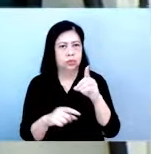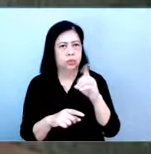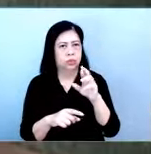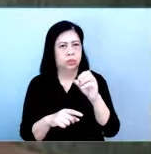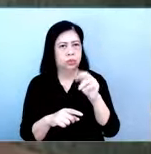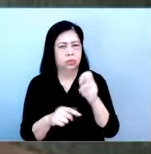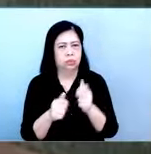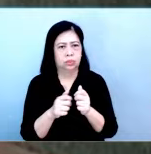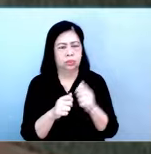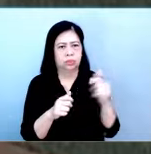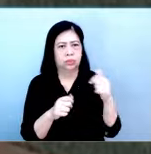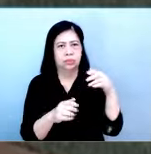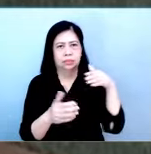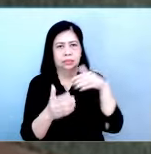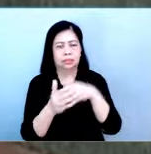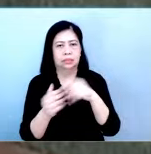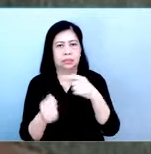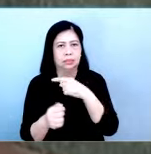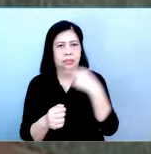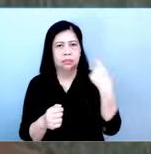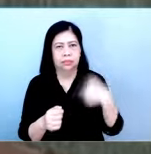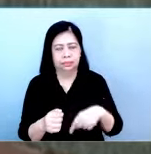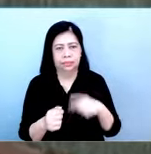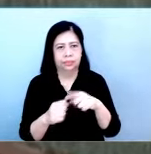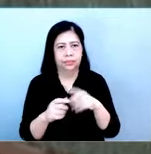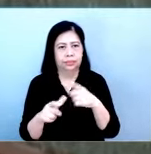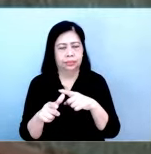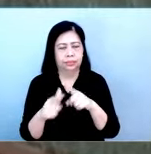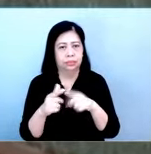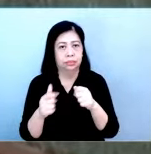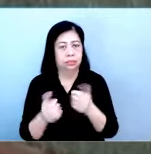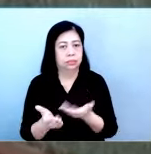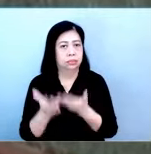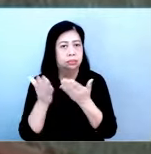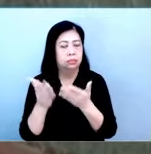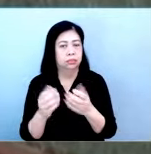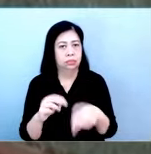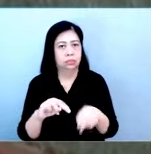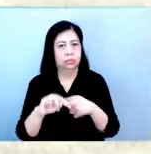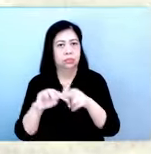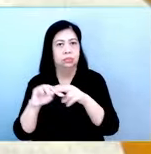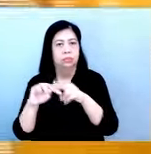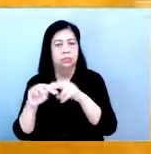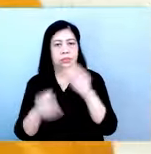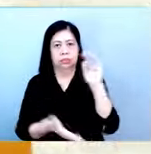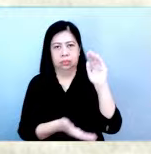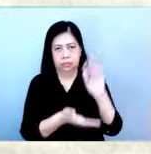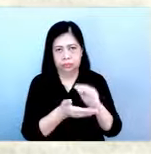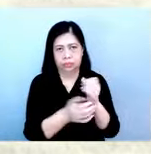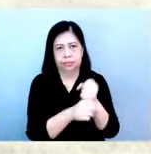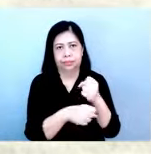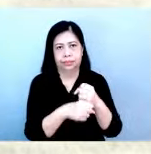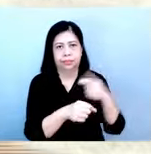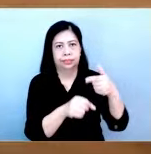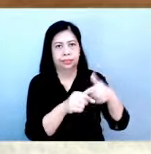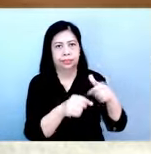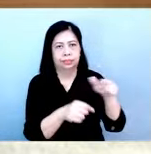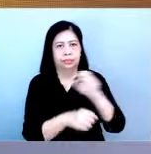sa oil facilities sa Russia. Nakaapekto rin ang panukala na palawigin ang pagbawas sa produksyon ng langis ng